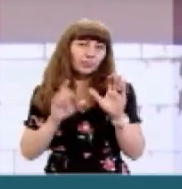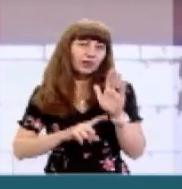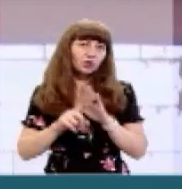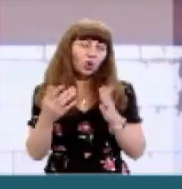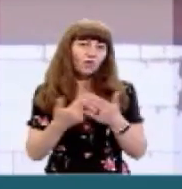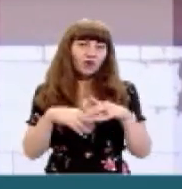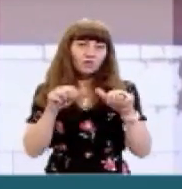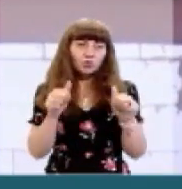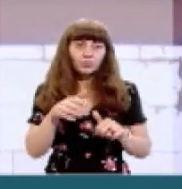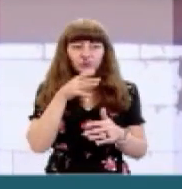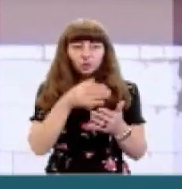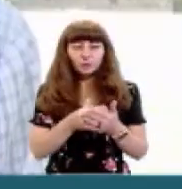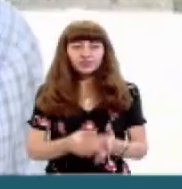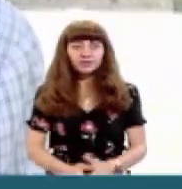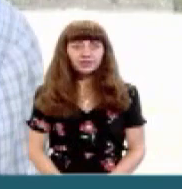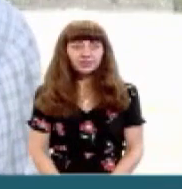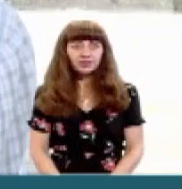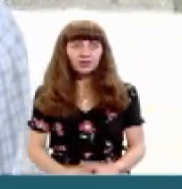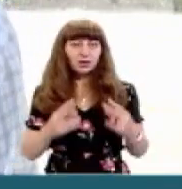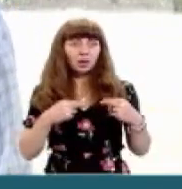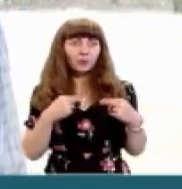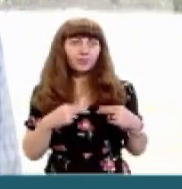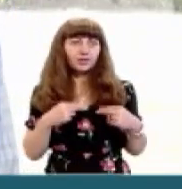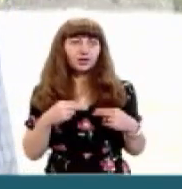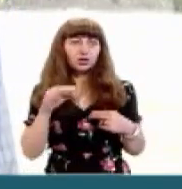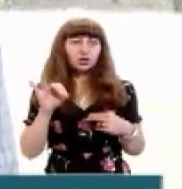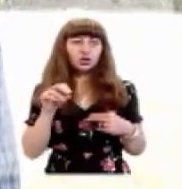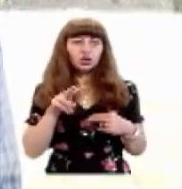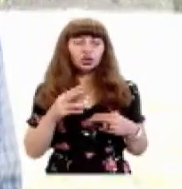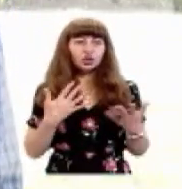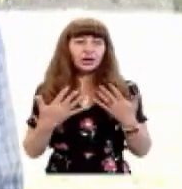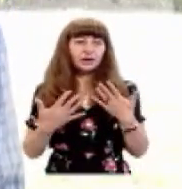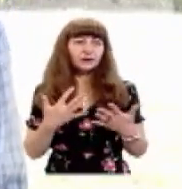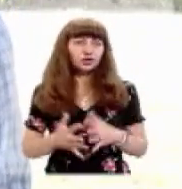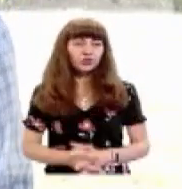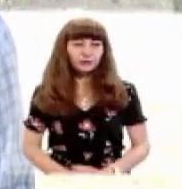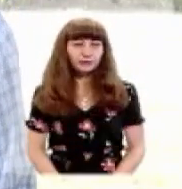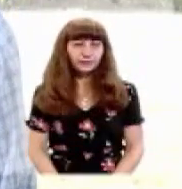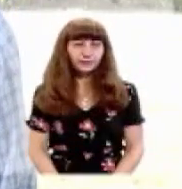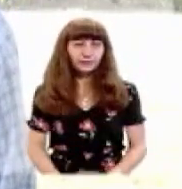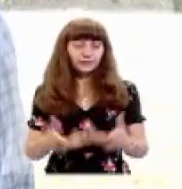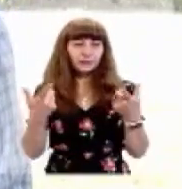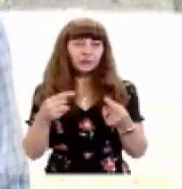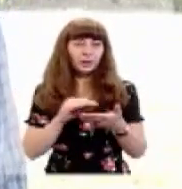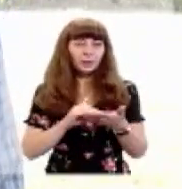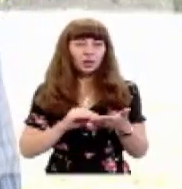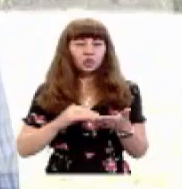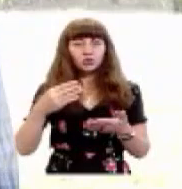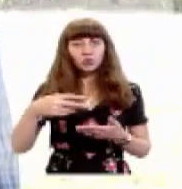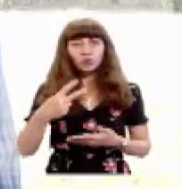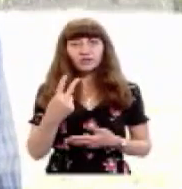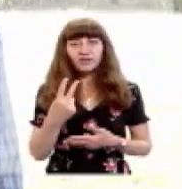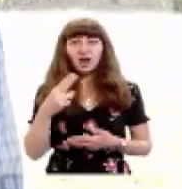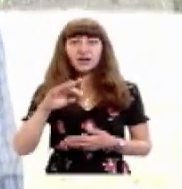появится новая форма собственности. Работаем в рамках жилотношений, закона жилотношений, где прописана 42-я